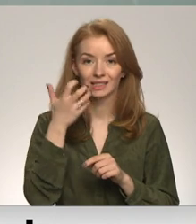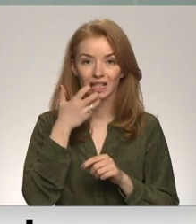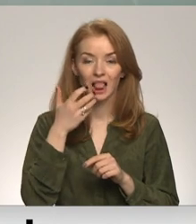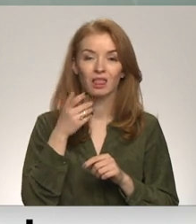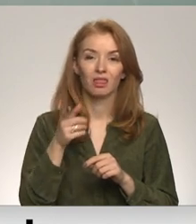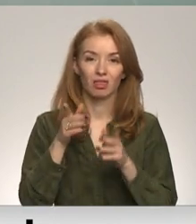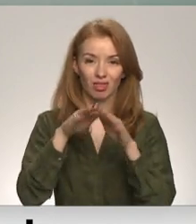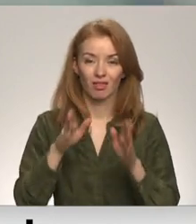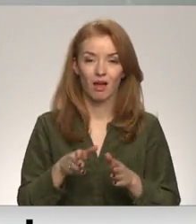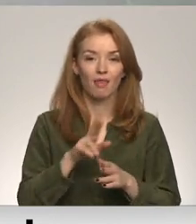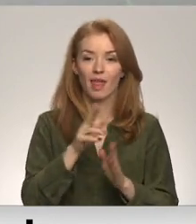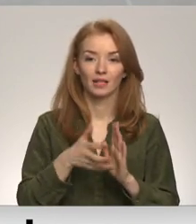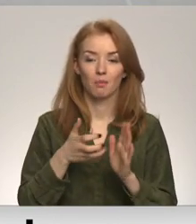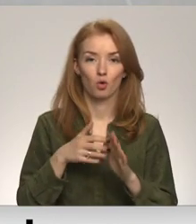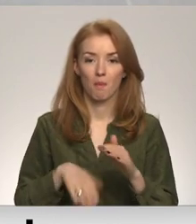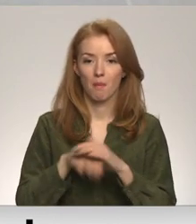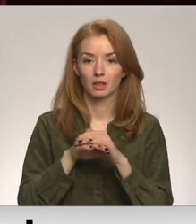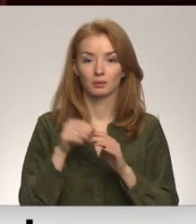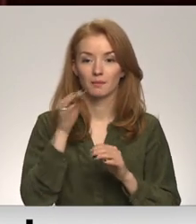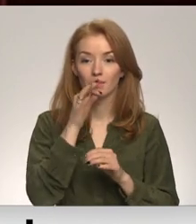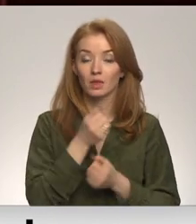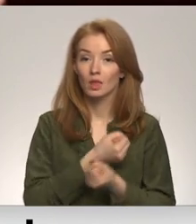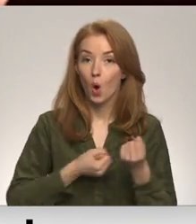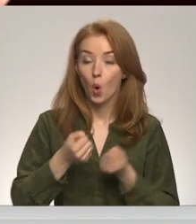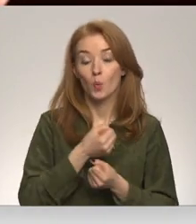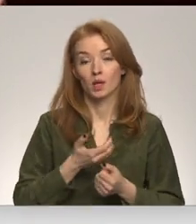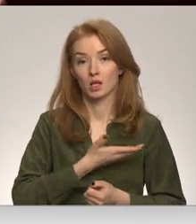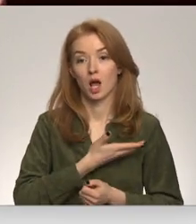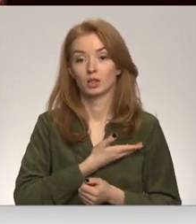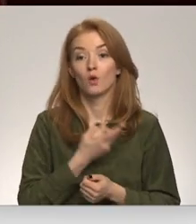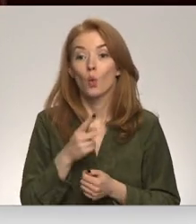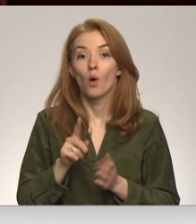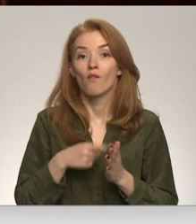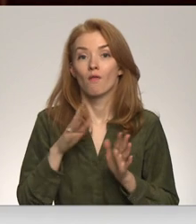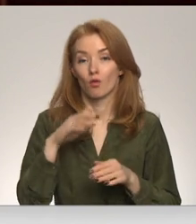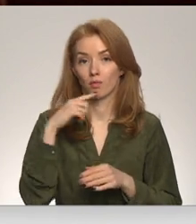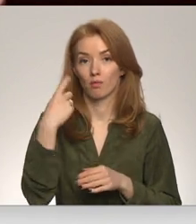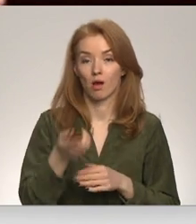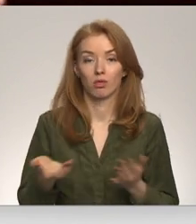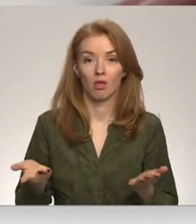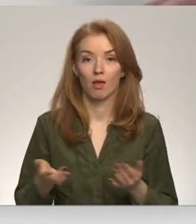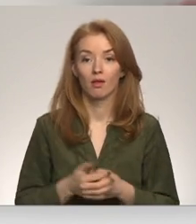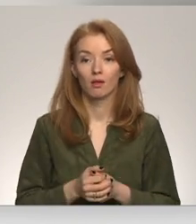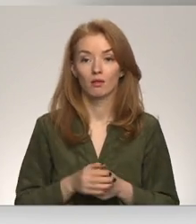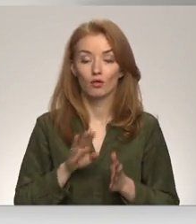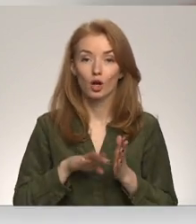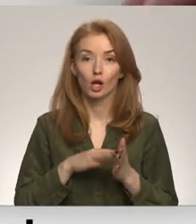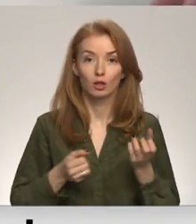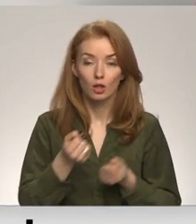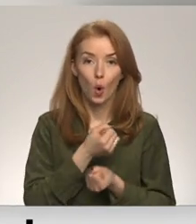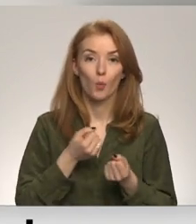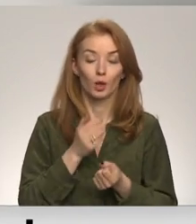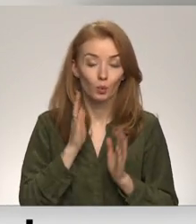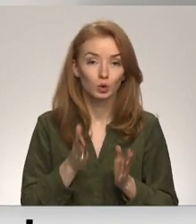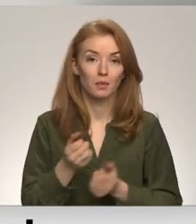netiek eksploatētas maksimālā režīmā. Taupīgi jādzīvo, nu, ko es varu, nu, neko jau visgudrāk nepateikšu. Taupīgi,